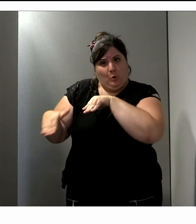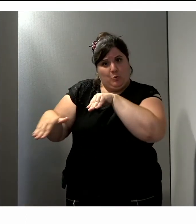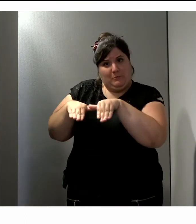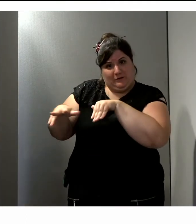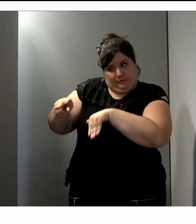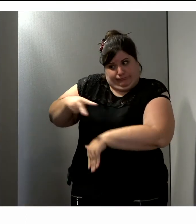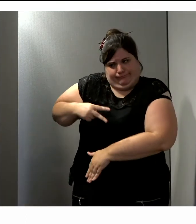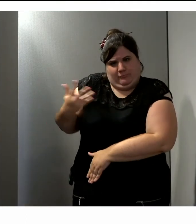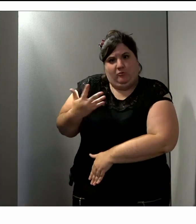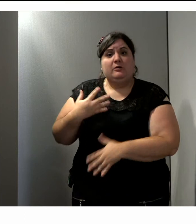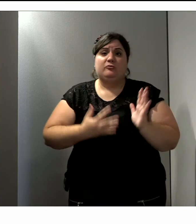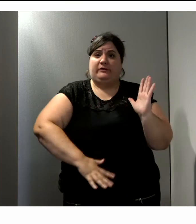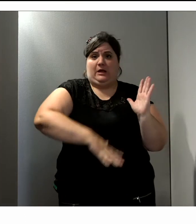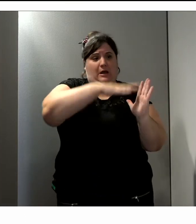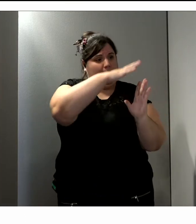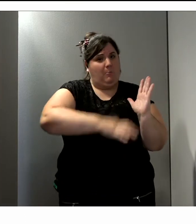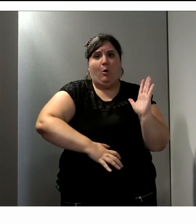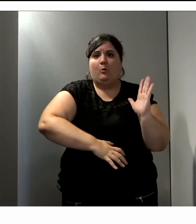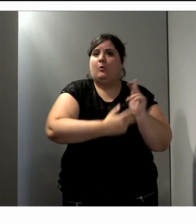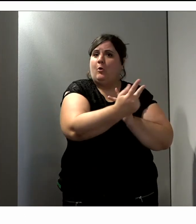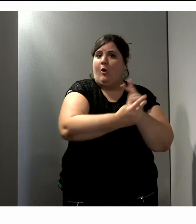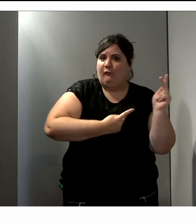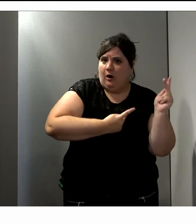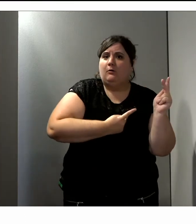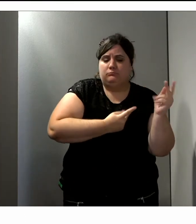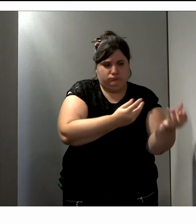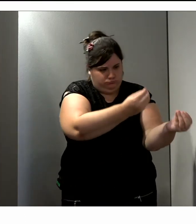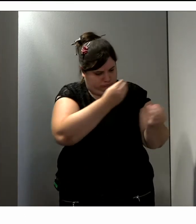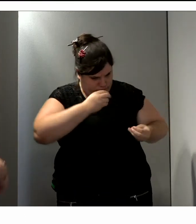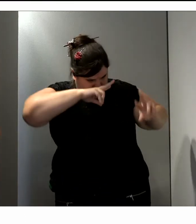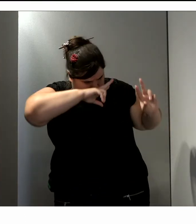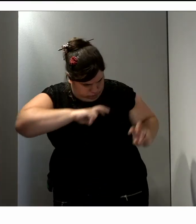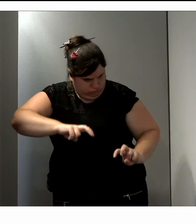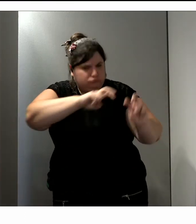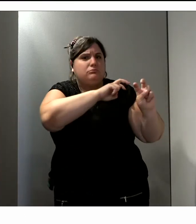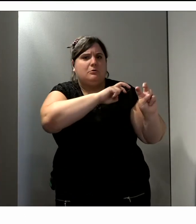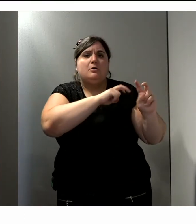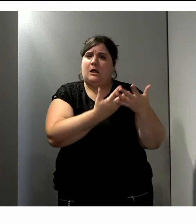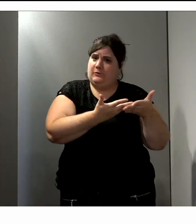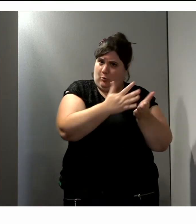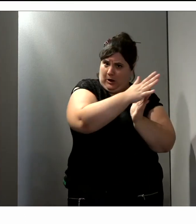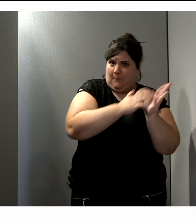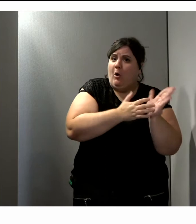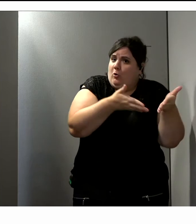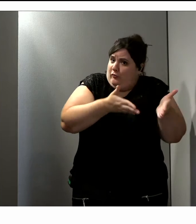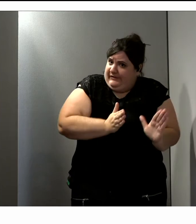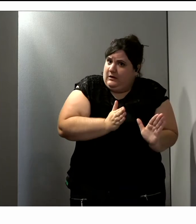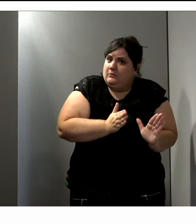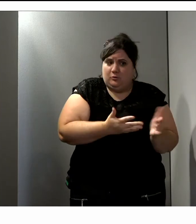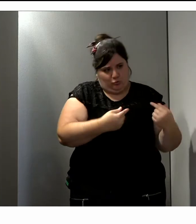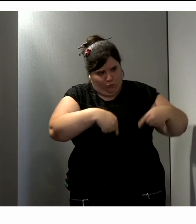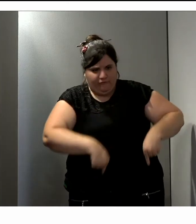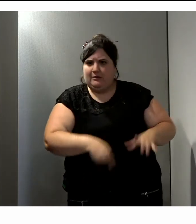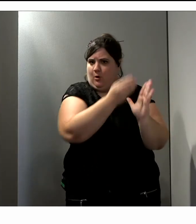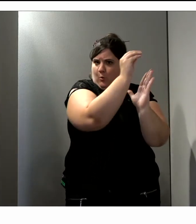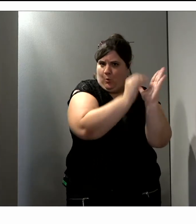les rapports qui sont soumis au comité, les rapports officiels par le gouvernement et